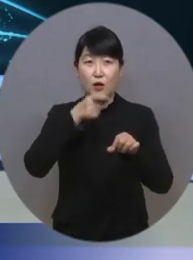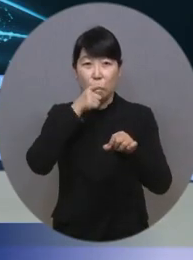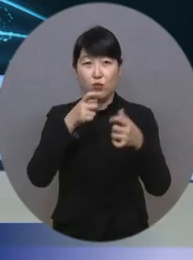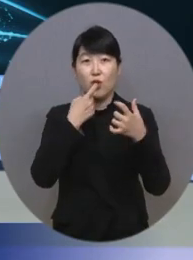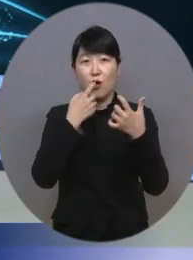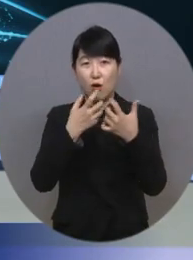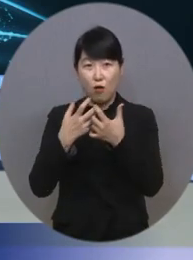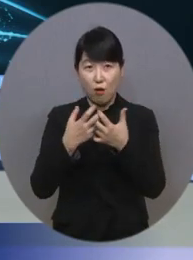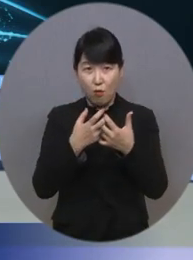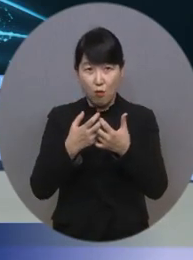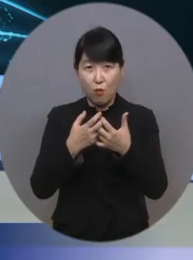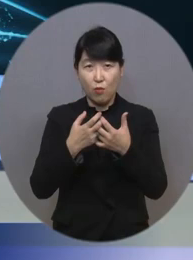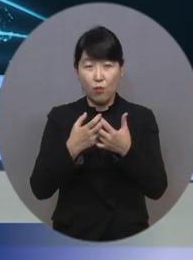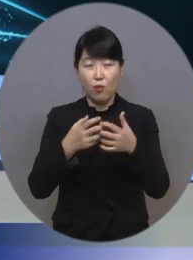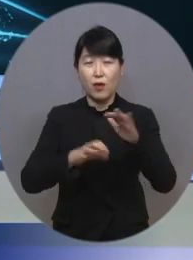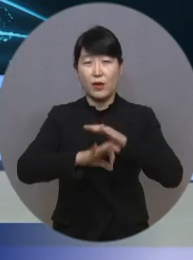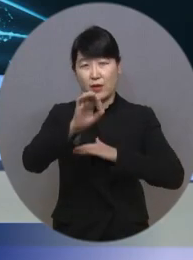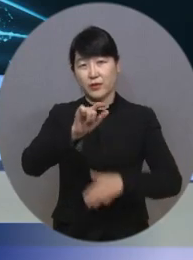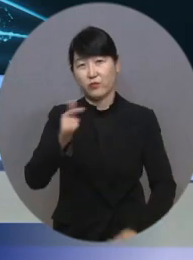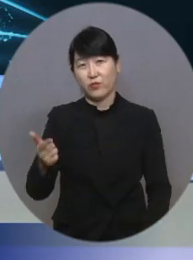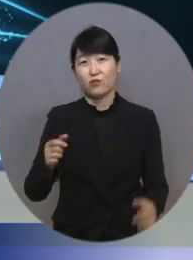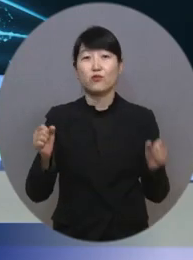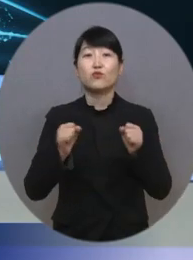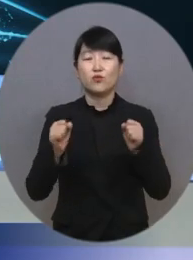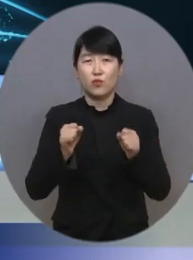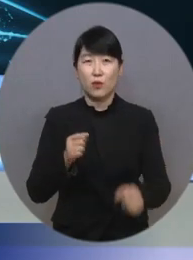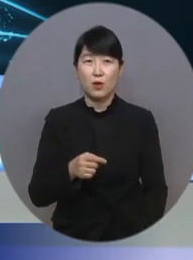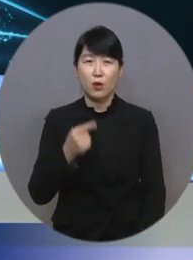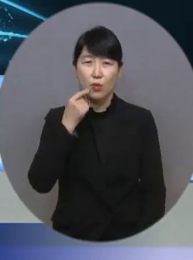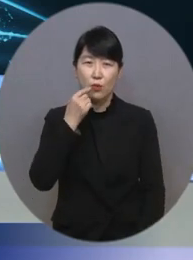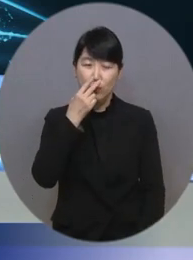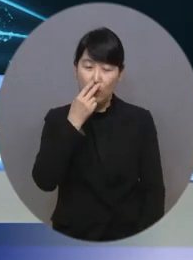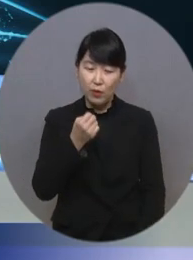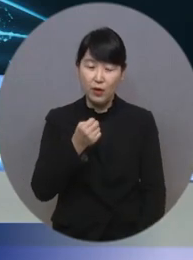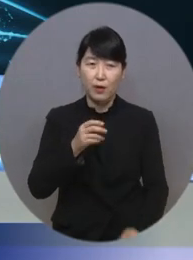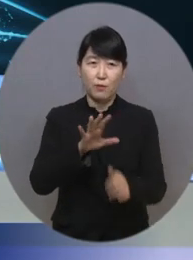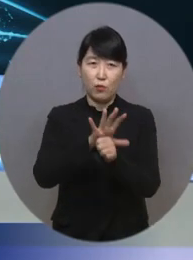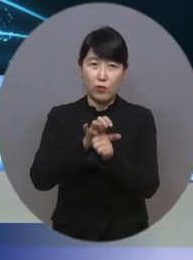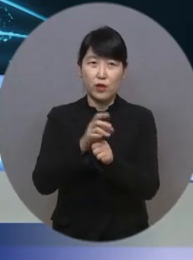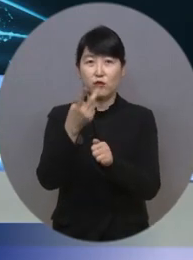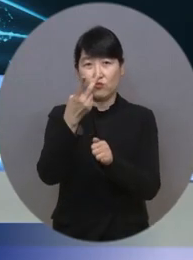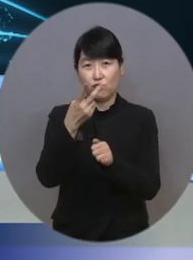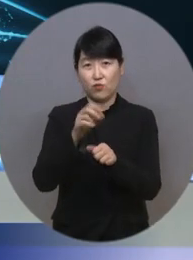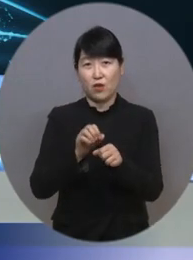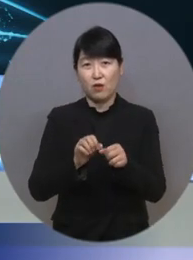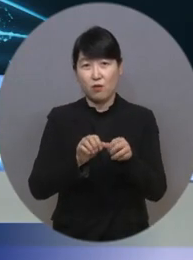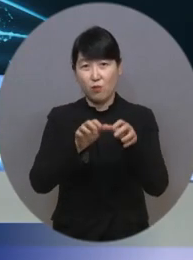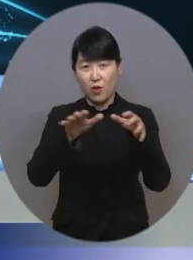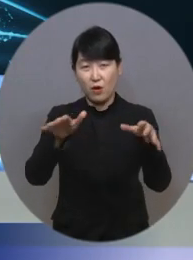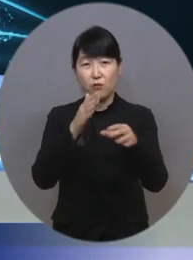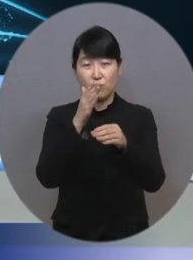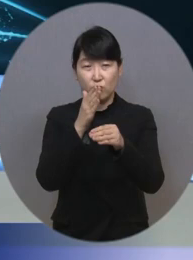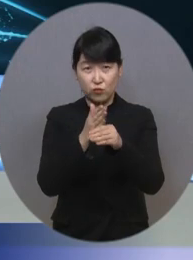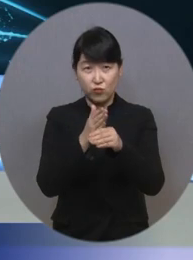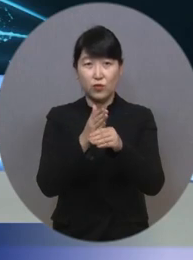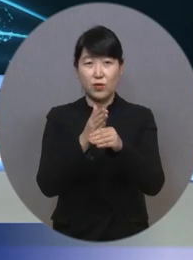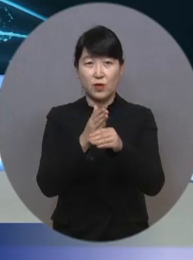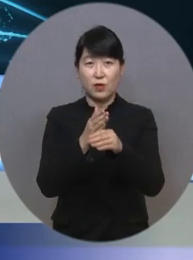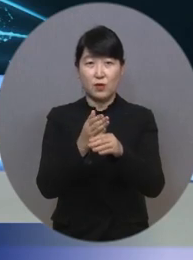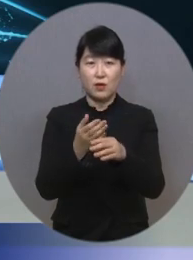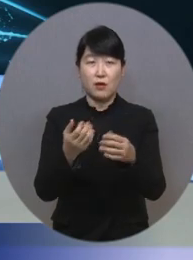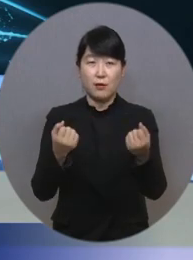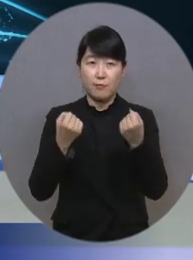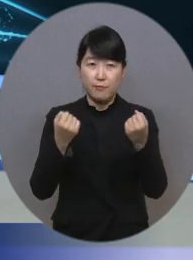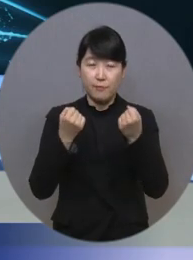저녁으로 부쩍 추워지는데요. 독감과 코로나19가 함께 유행하는 트윈데믹에 접어들고 있는 만큼